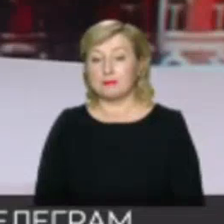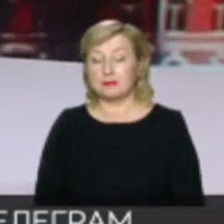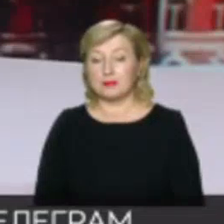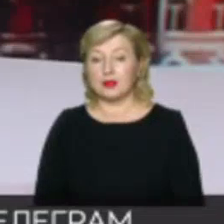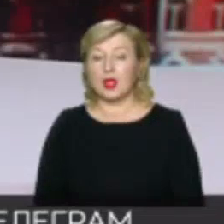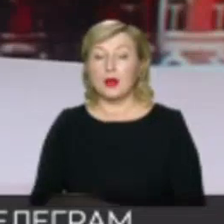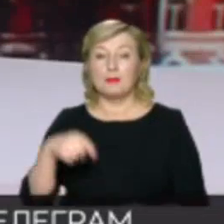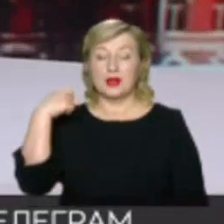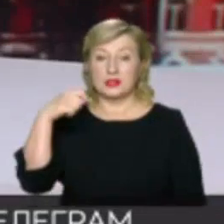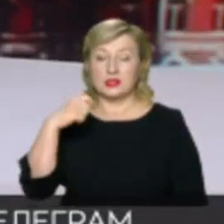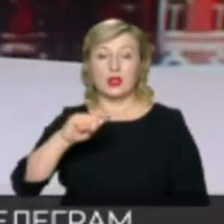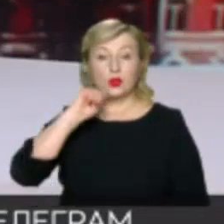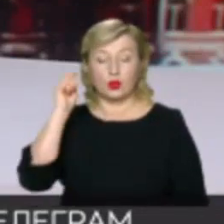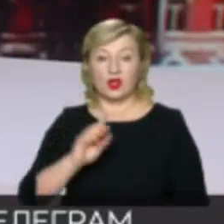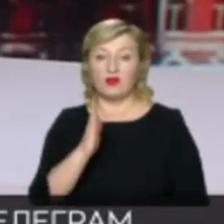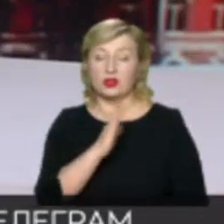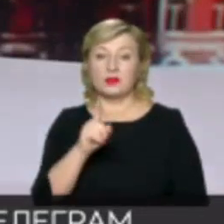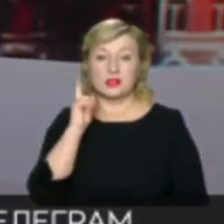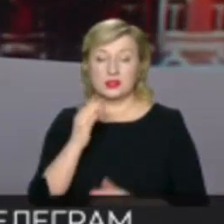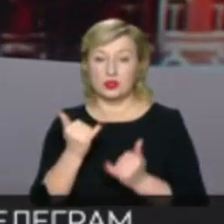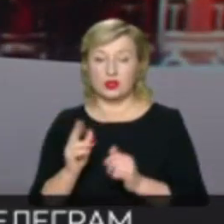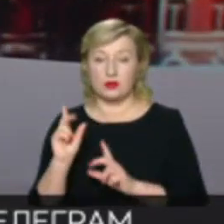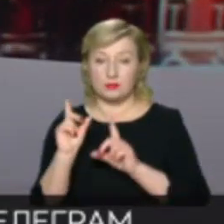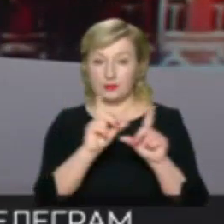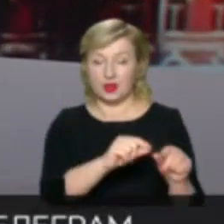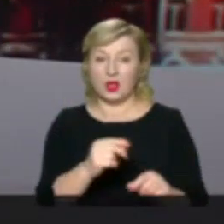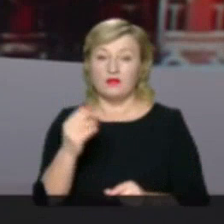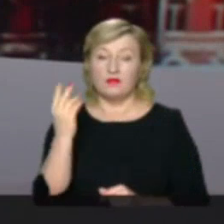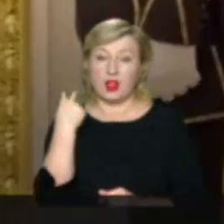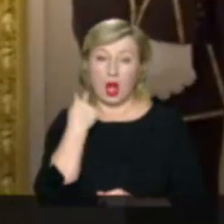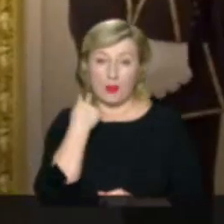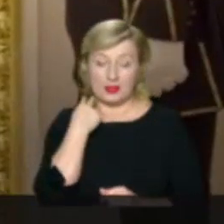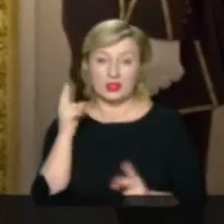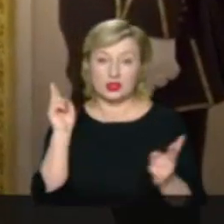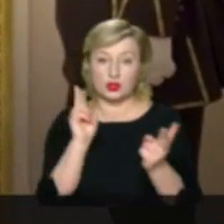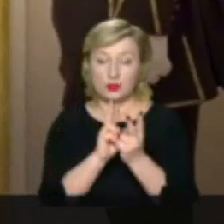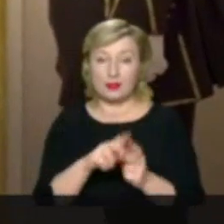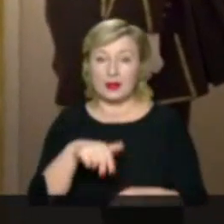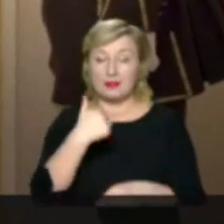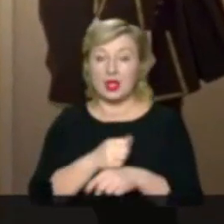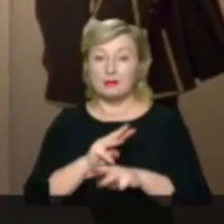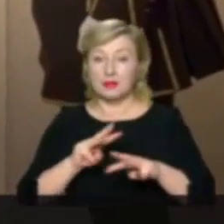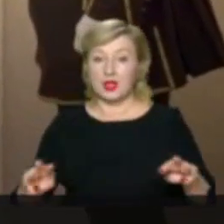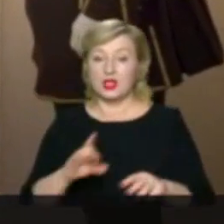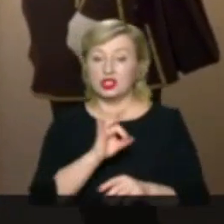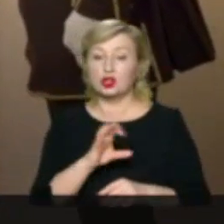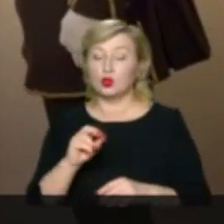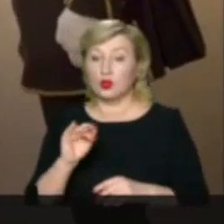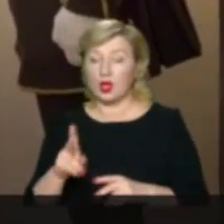Президент України Володимир Зеленський сьогодні відвідає Велику Британію. Там він має зустрітися із прем'єр-міністром Ріші Сунаком та